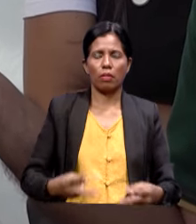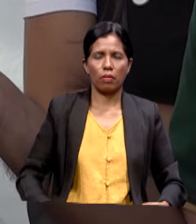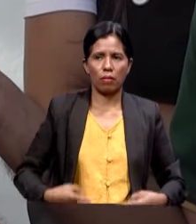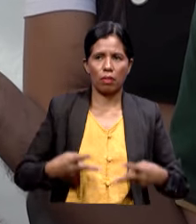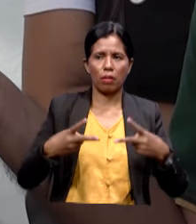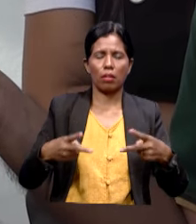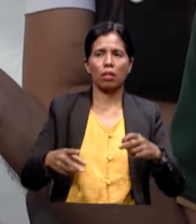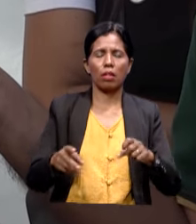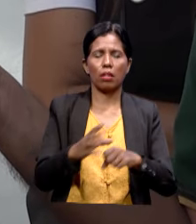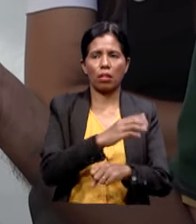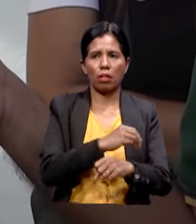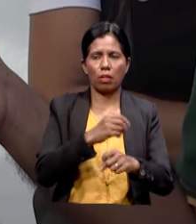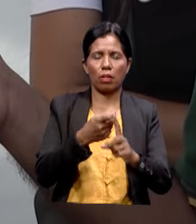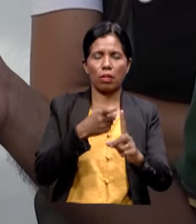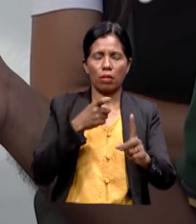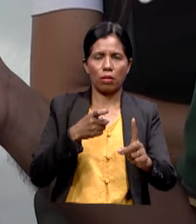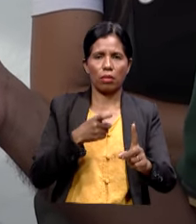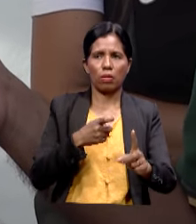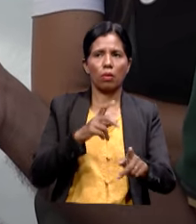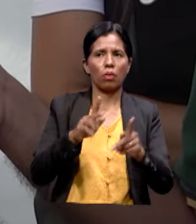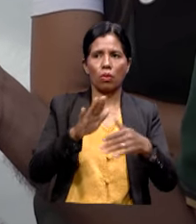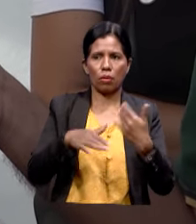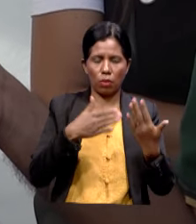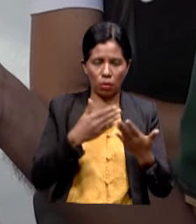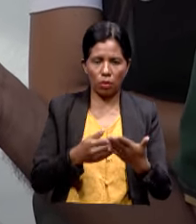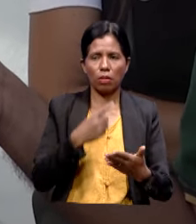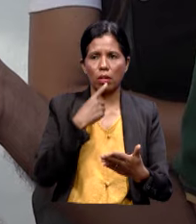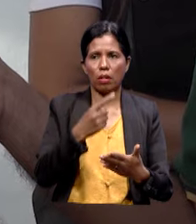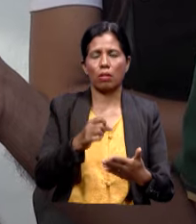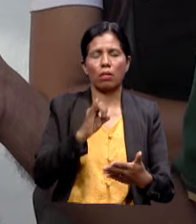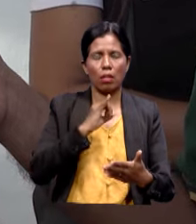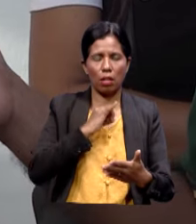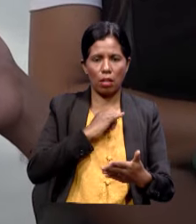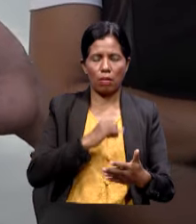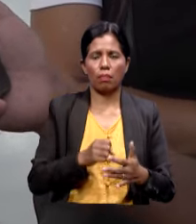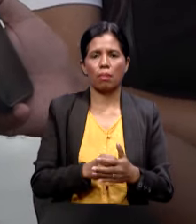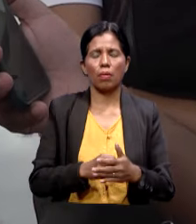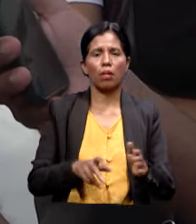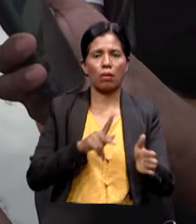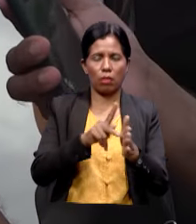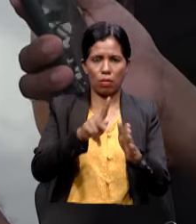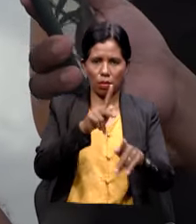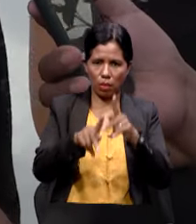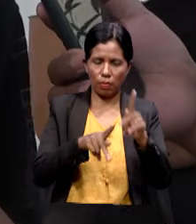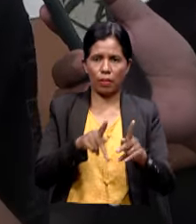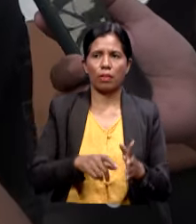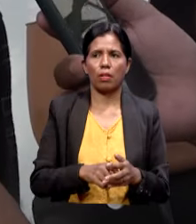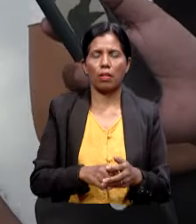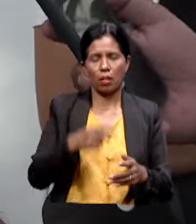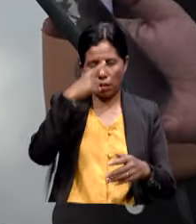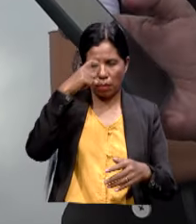saru maka sono usi parte hoto tu sine be ne be kata hau mak suspeito. Tamba ida nema hau